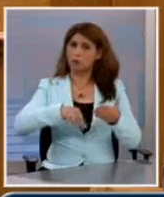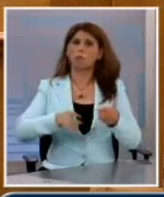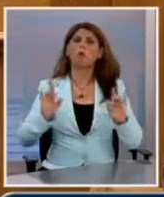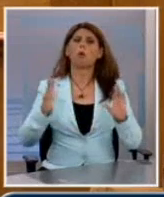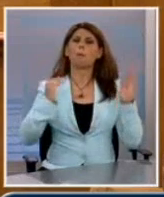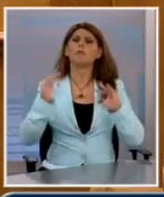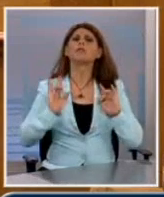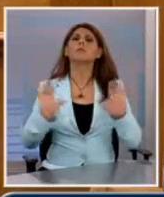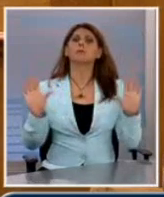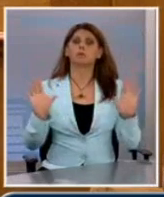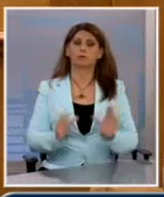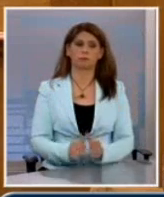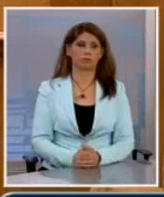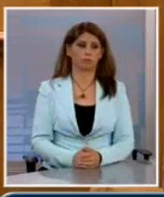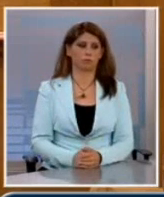επιφύλαξη.